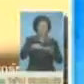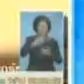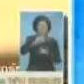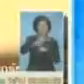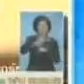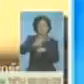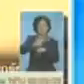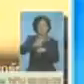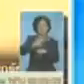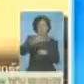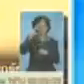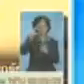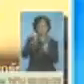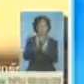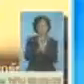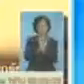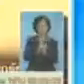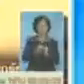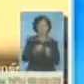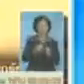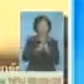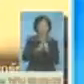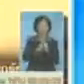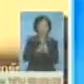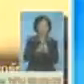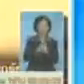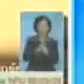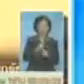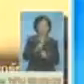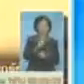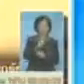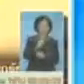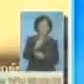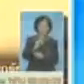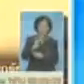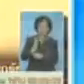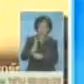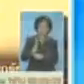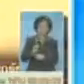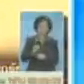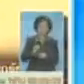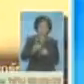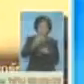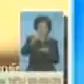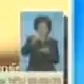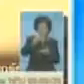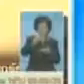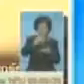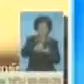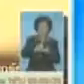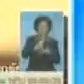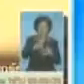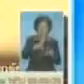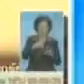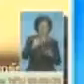ยวข้องเลยไม่มีใครคิดเลยนะฮะทุกคนฟังคุณเฉลิมให้สัมภาษณ์แล้วก็รู้สึกไม่สบายใจเพราะมันสวนทางในอารมณ์แค่นั้นเอง ใช่